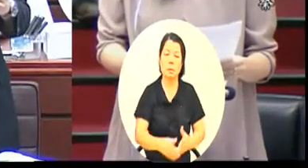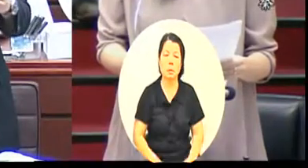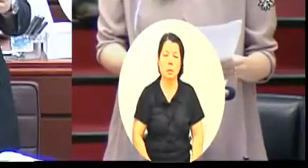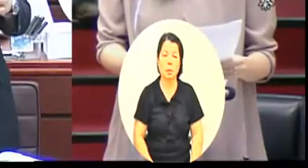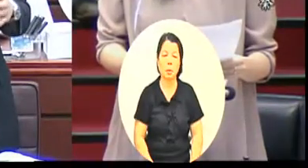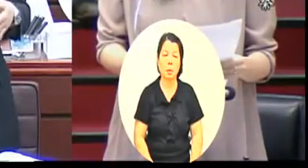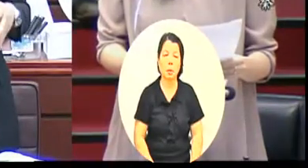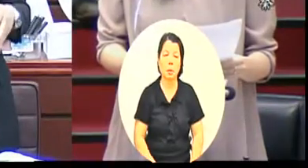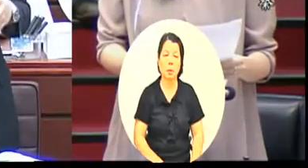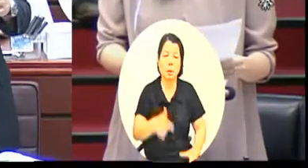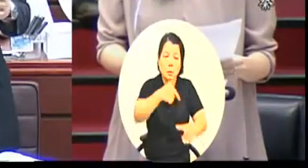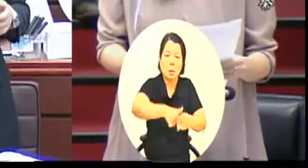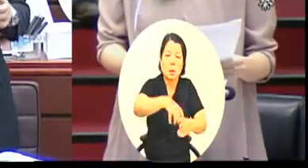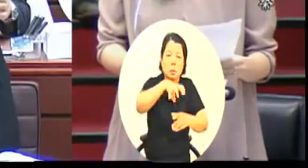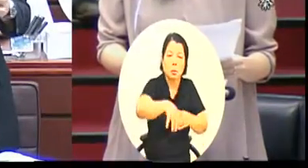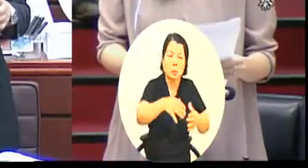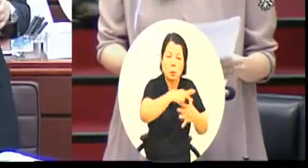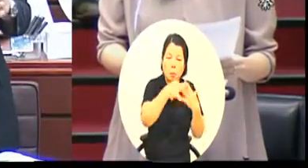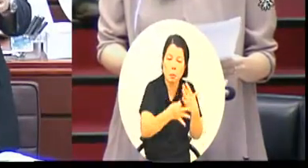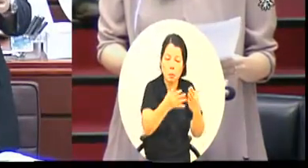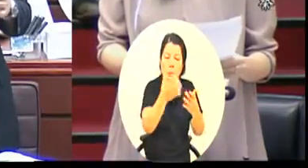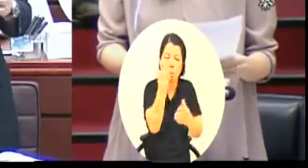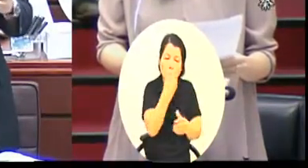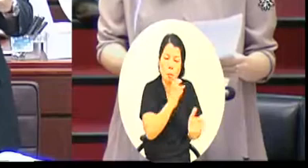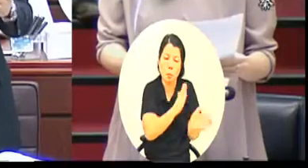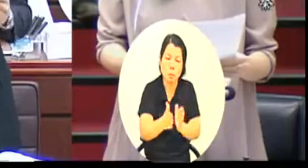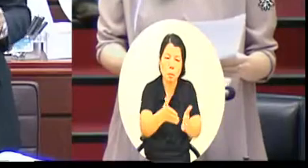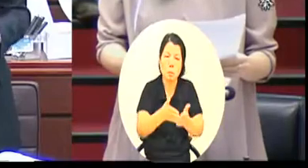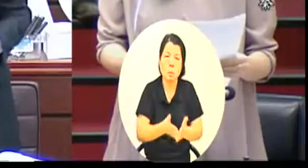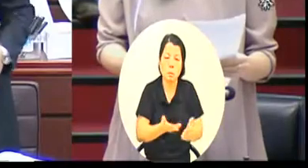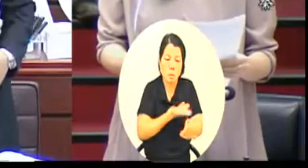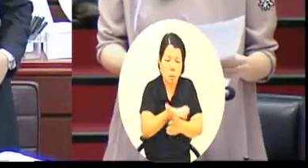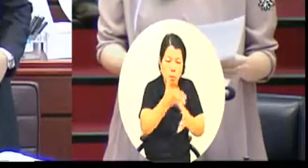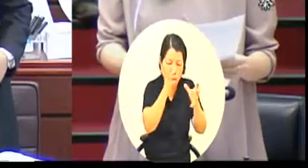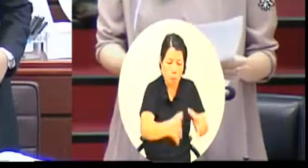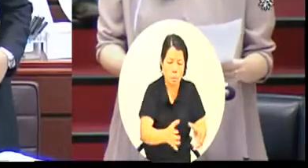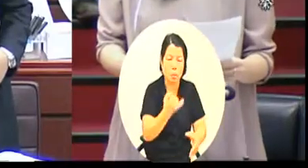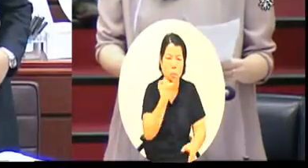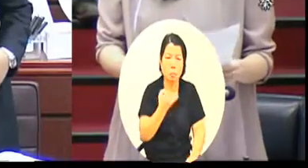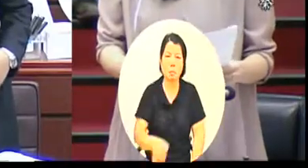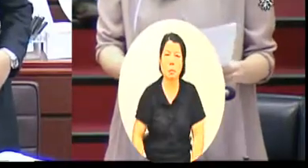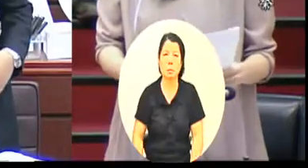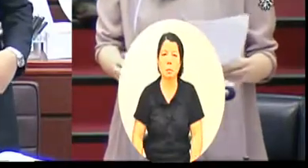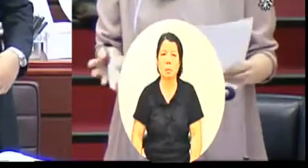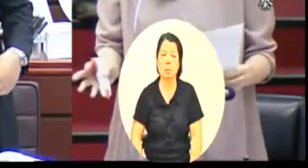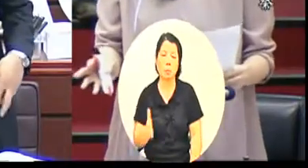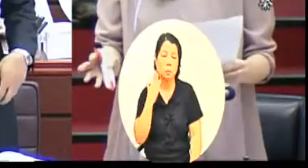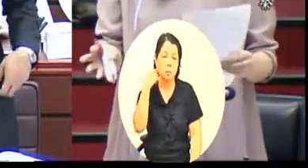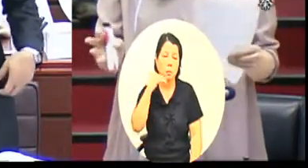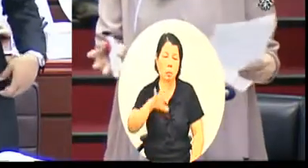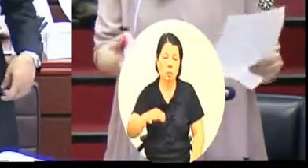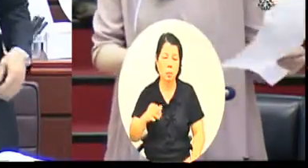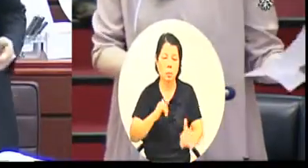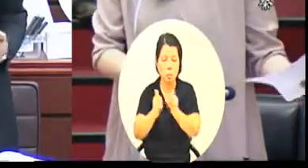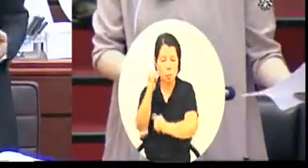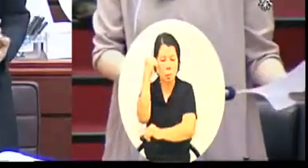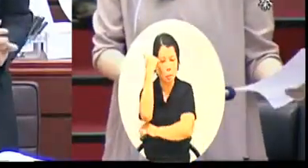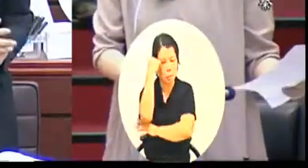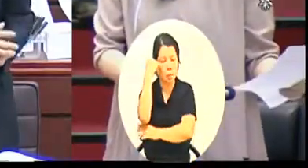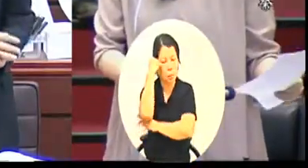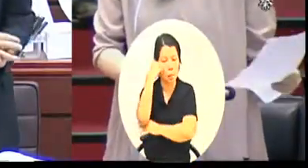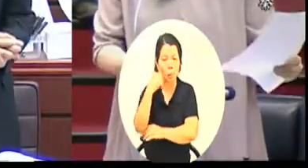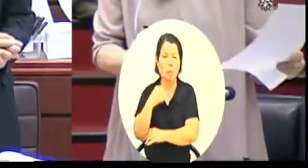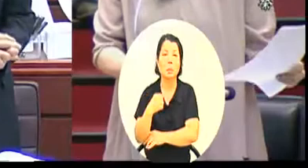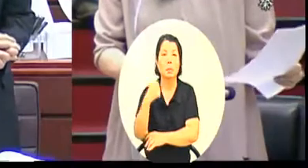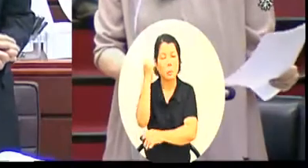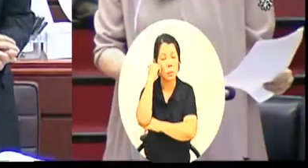管理规则下的一些办法，它允许它去设置加油站。 所以说，如果现在住宅区旁边有一块农